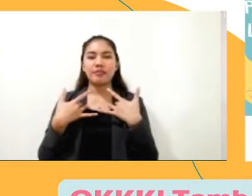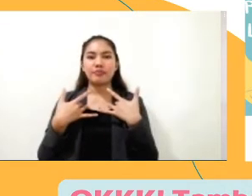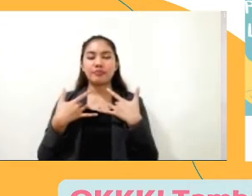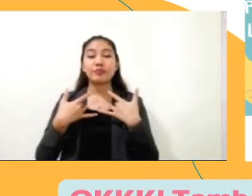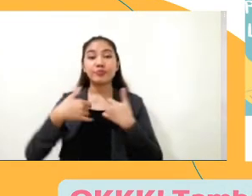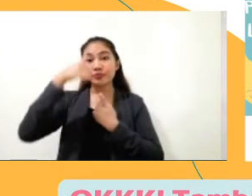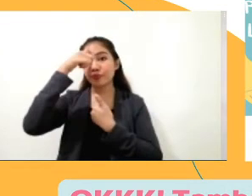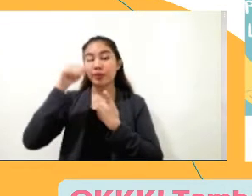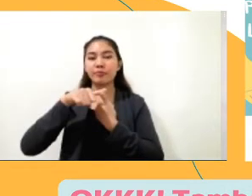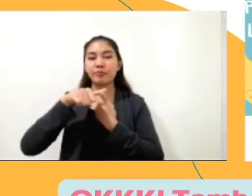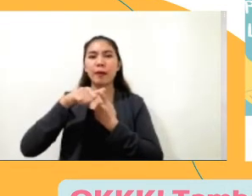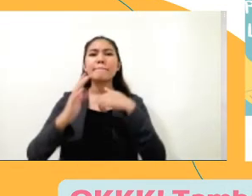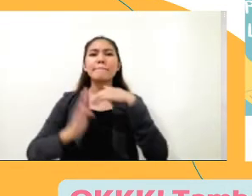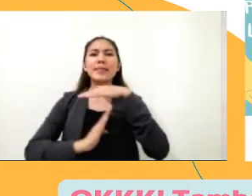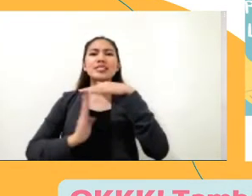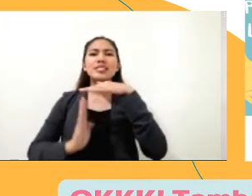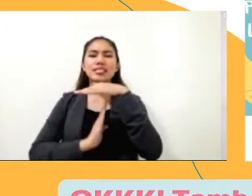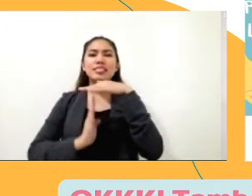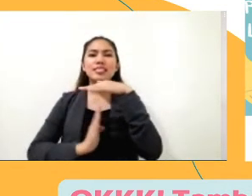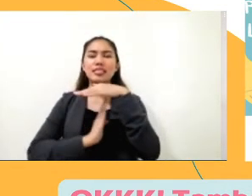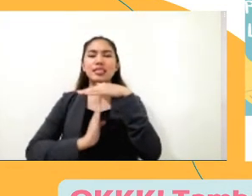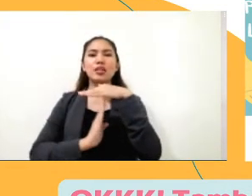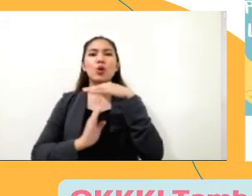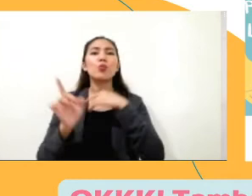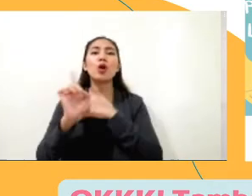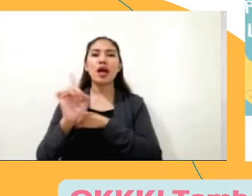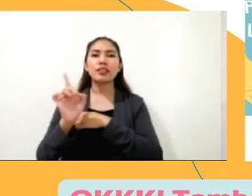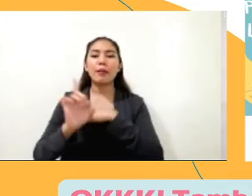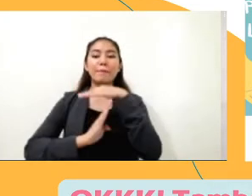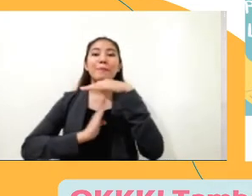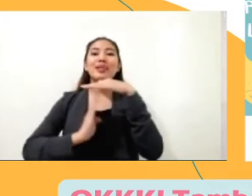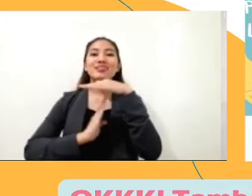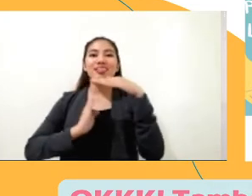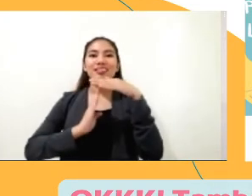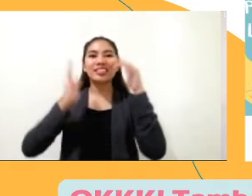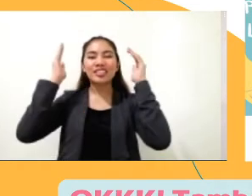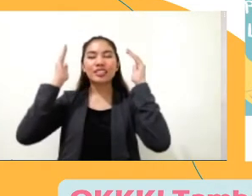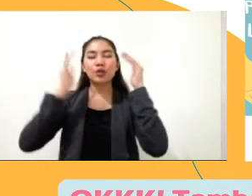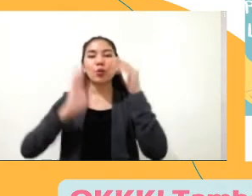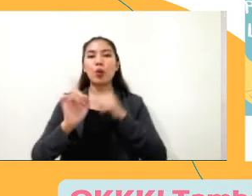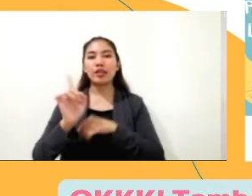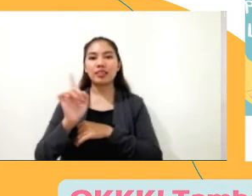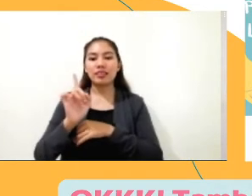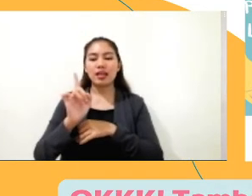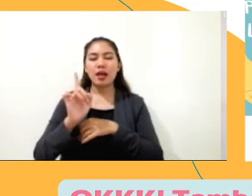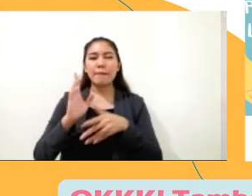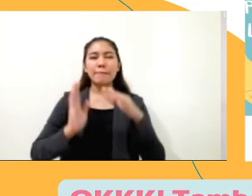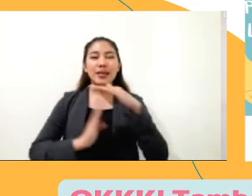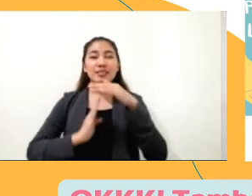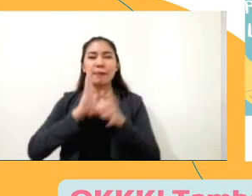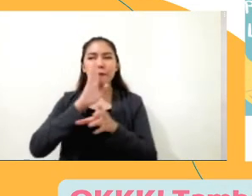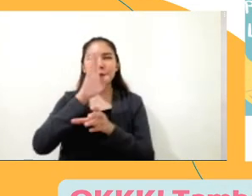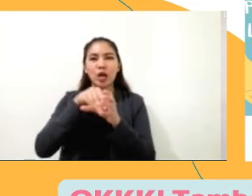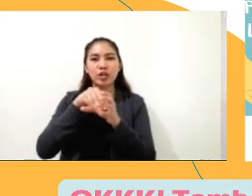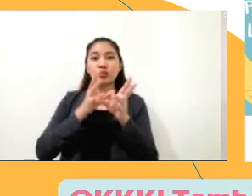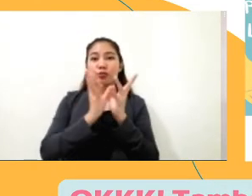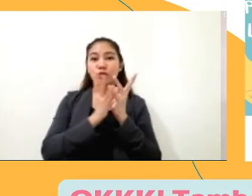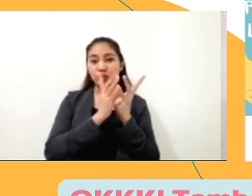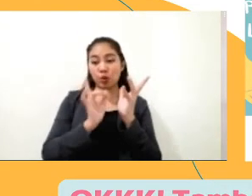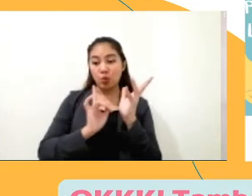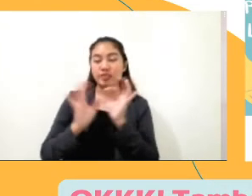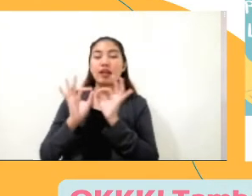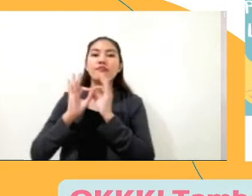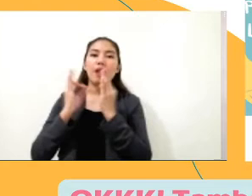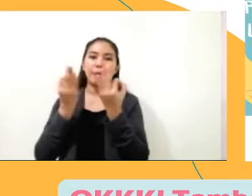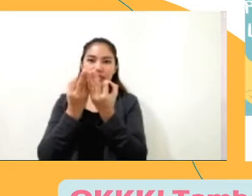yung basic unit ng isang institution ay ang pamilya. So dapat nagsisimula talaga siya sa pamilya,